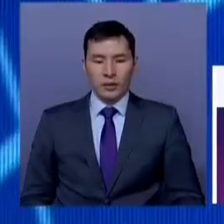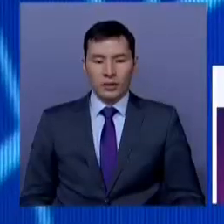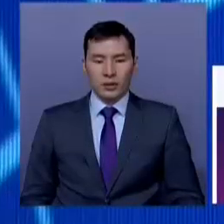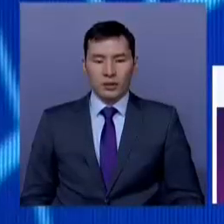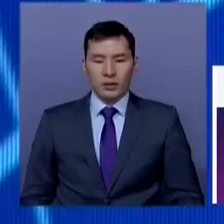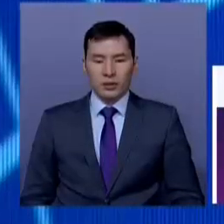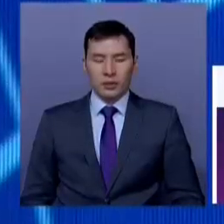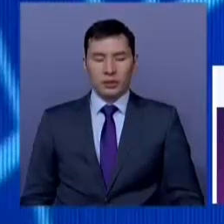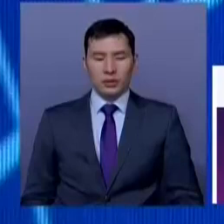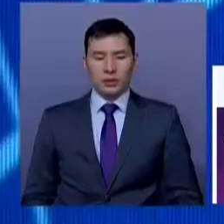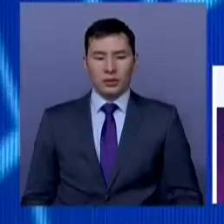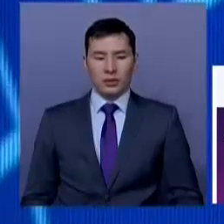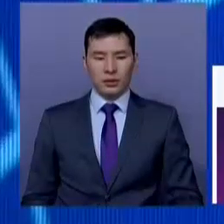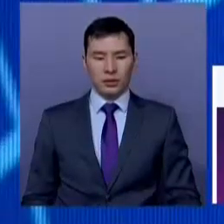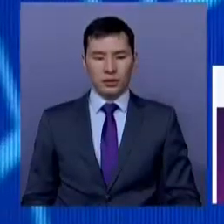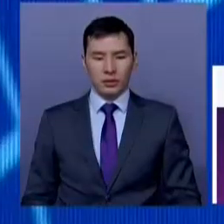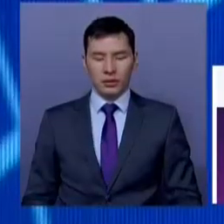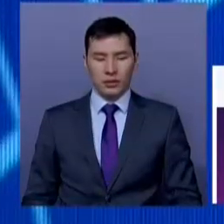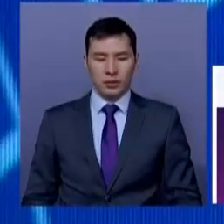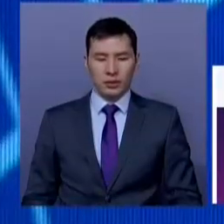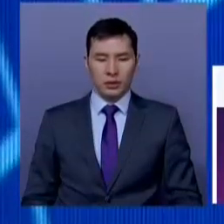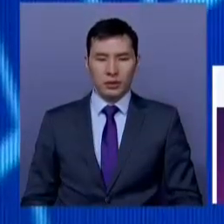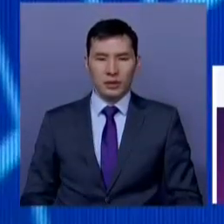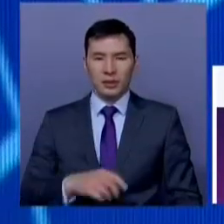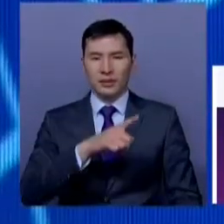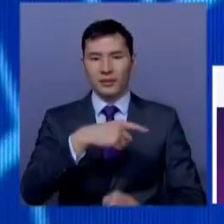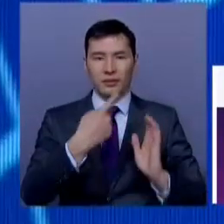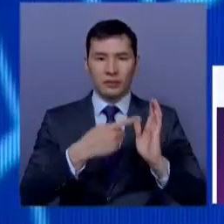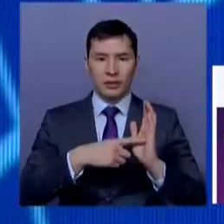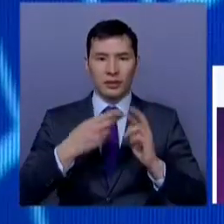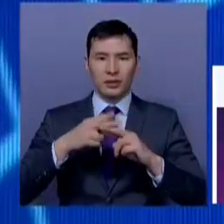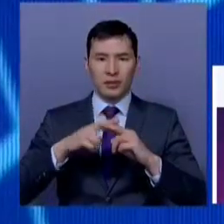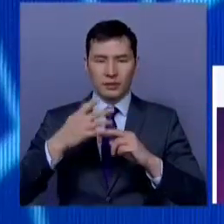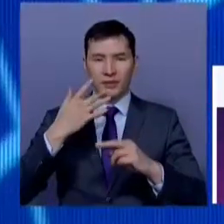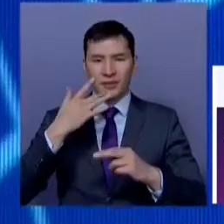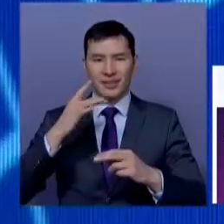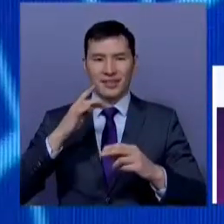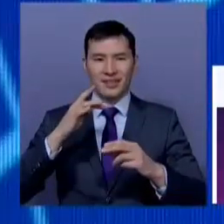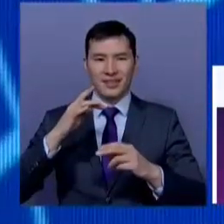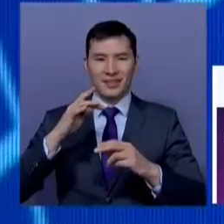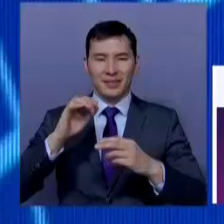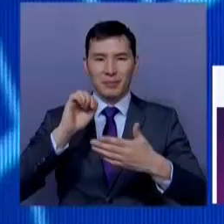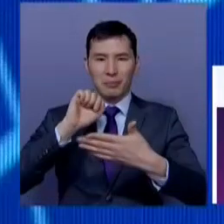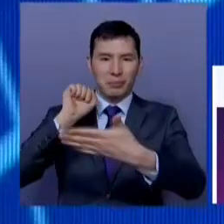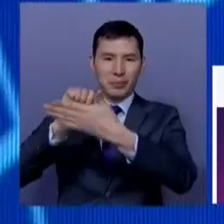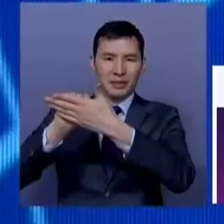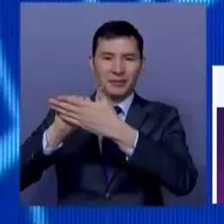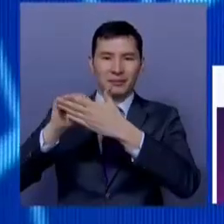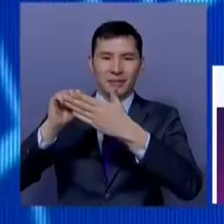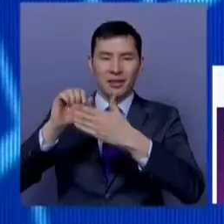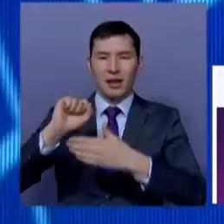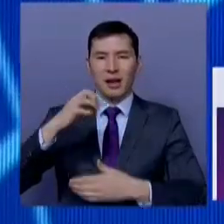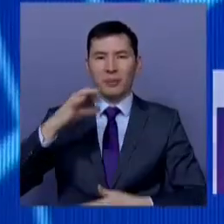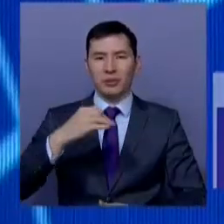бойынша ондай біздің баннерлерде жазылып тұр, жазылып жіберіп жатырмыз. Қазір Абайдың сөздері де, нақыл сөздері